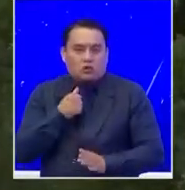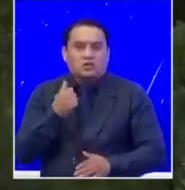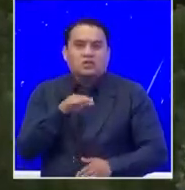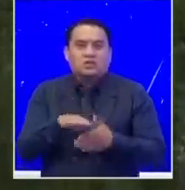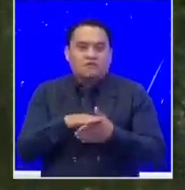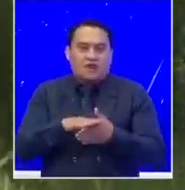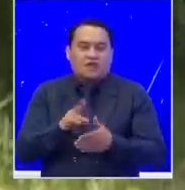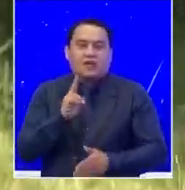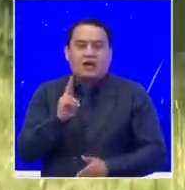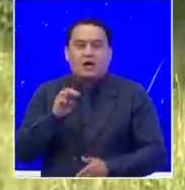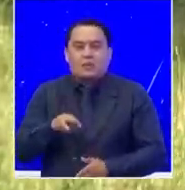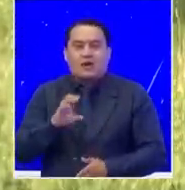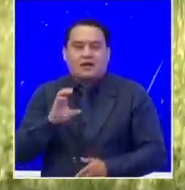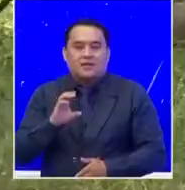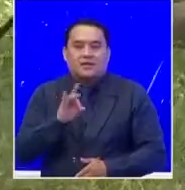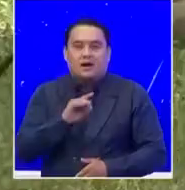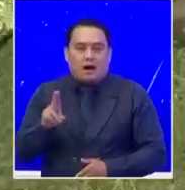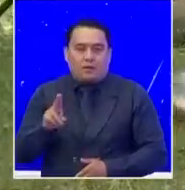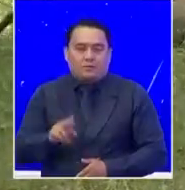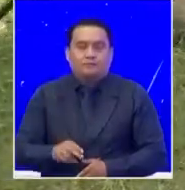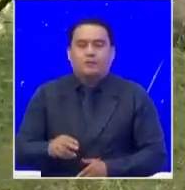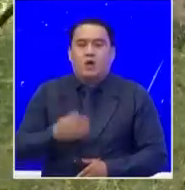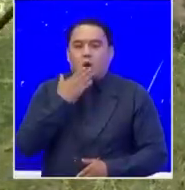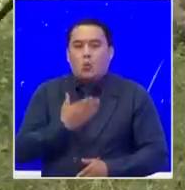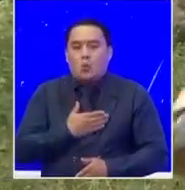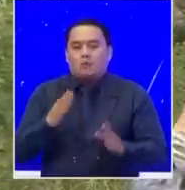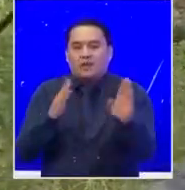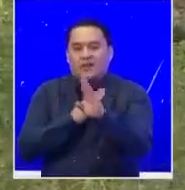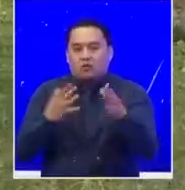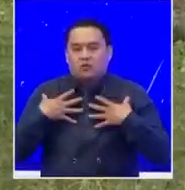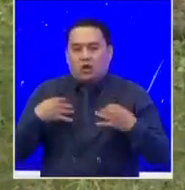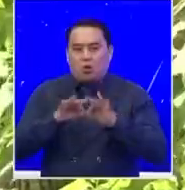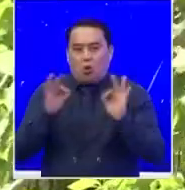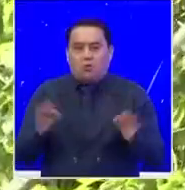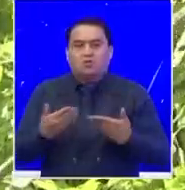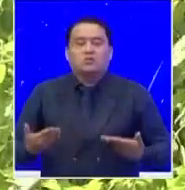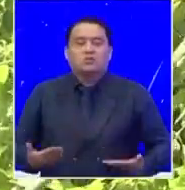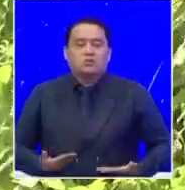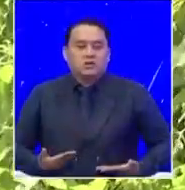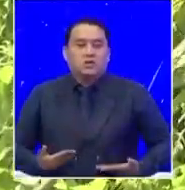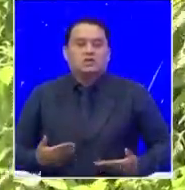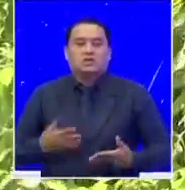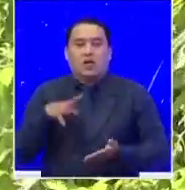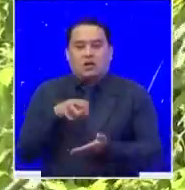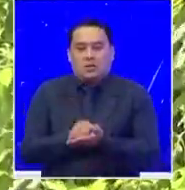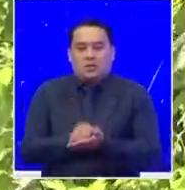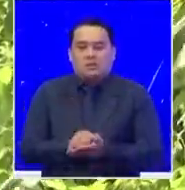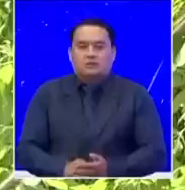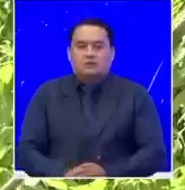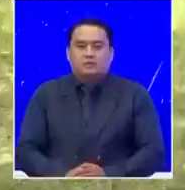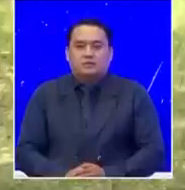звания кандидата в мастера спорта Республики Казахстан. Любовь к природе и здоровому образу жизни побудила к таким занятиям, признается